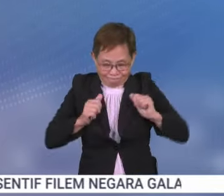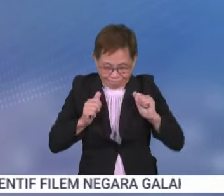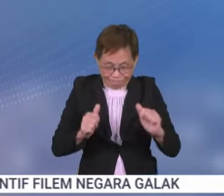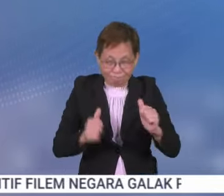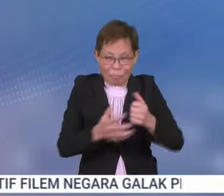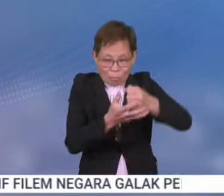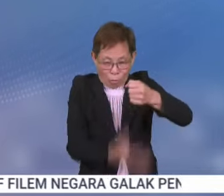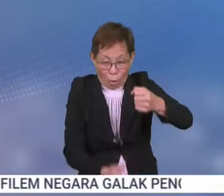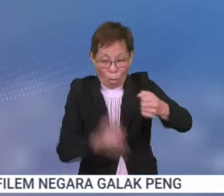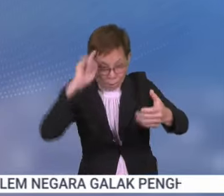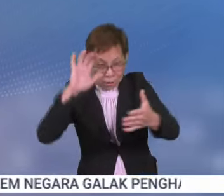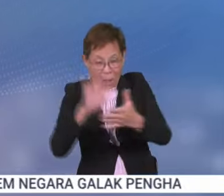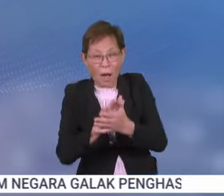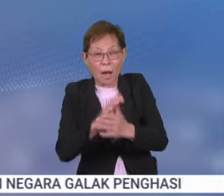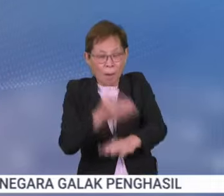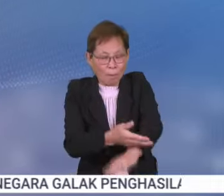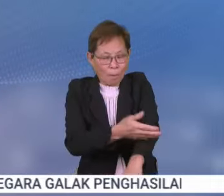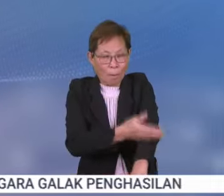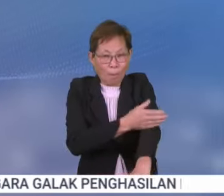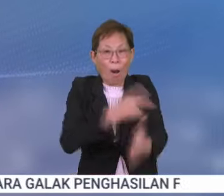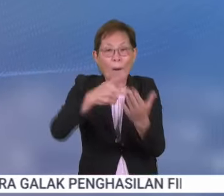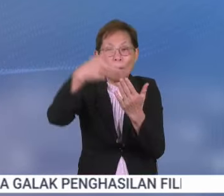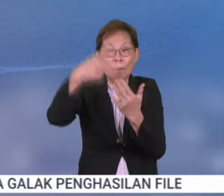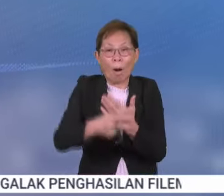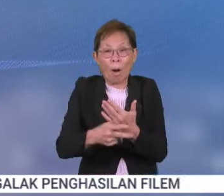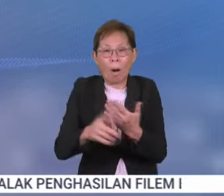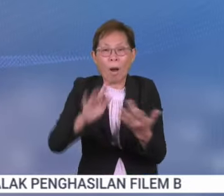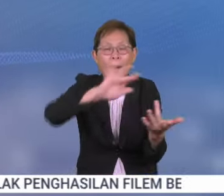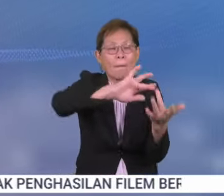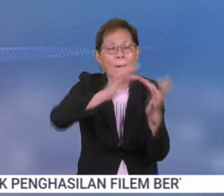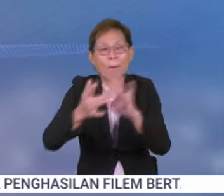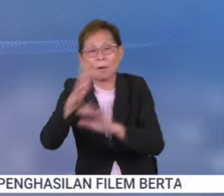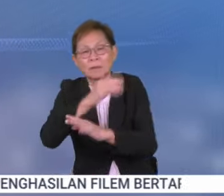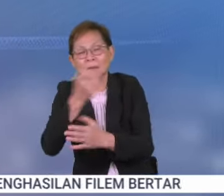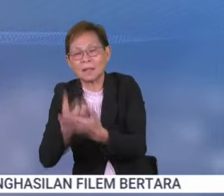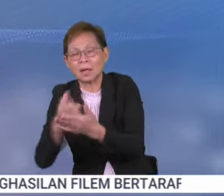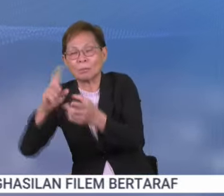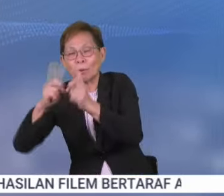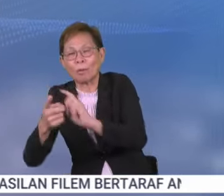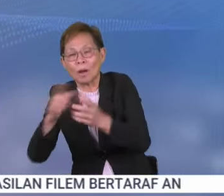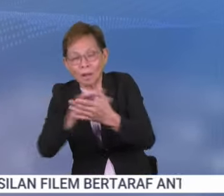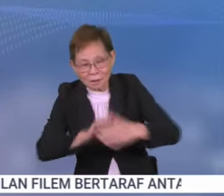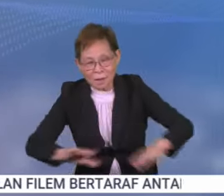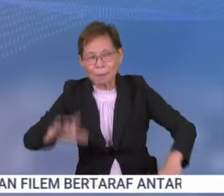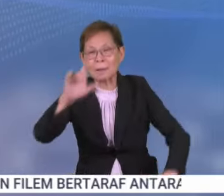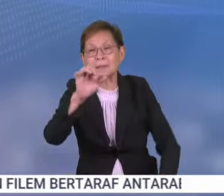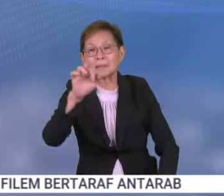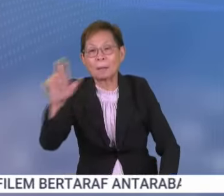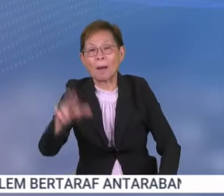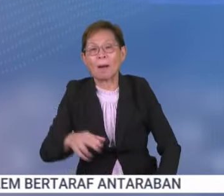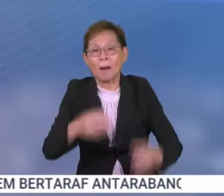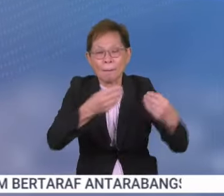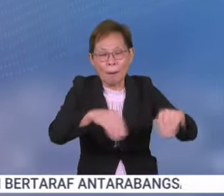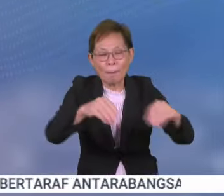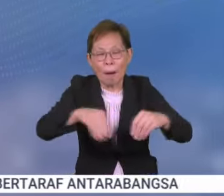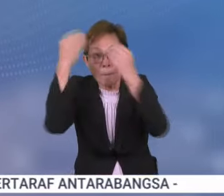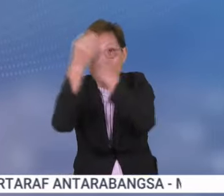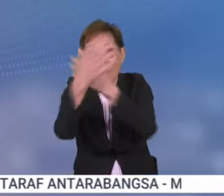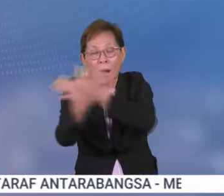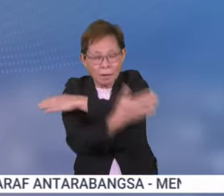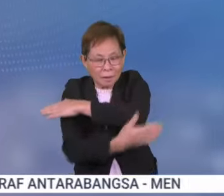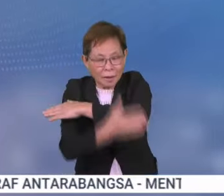peruntukan diyakini meningkatkan inisiatif ketersambungan dan ekonomi digital keselamatan cber pemasaran maklumat